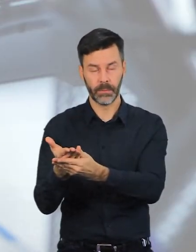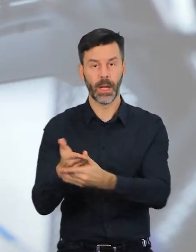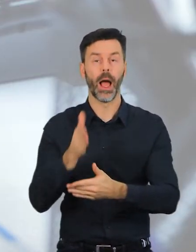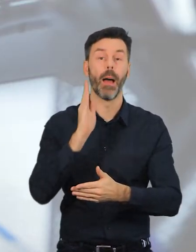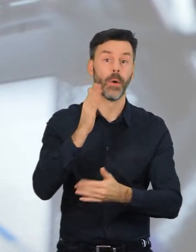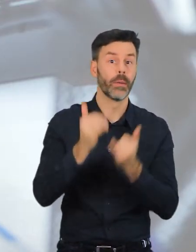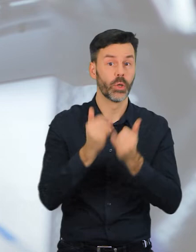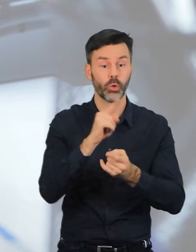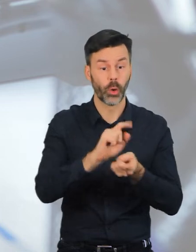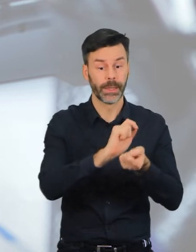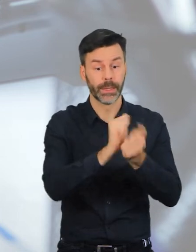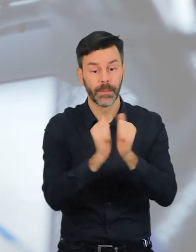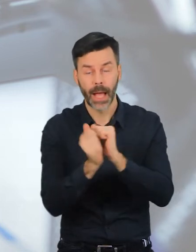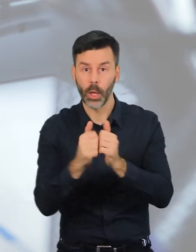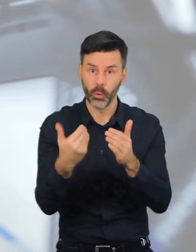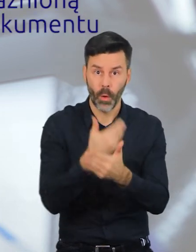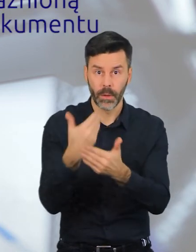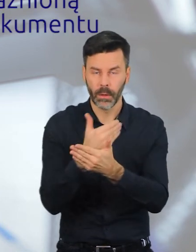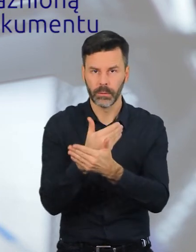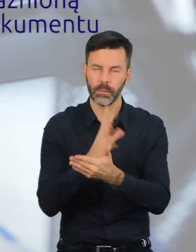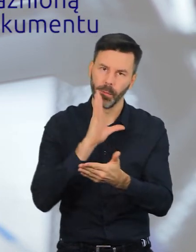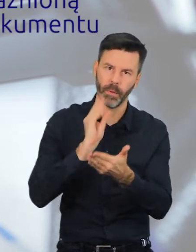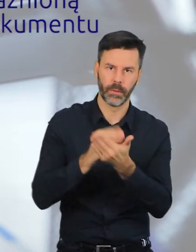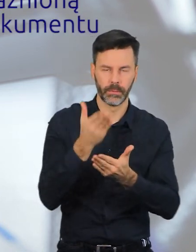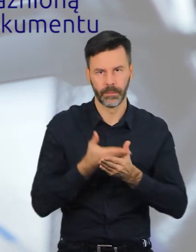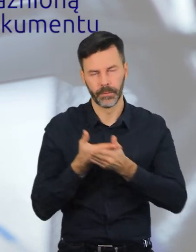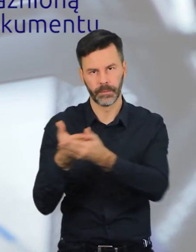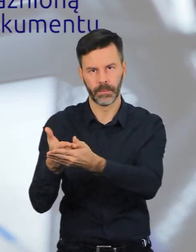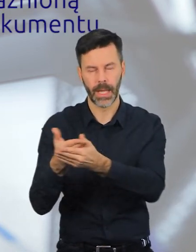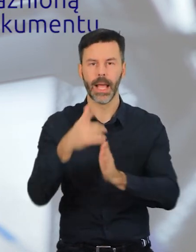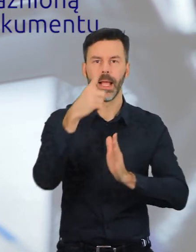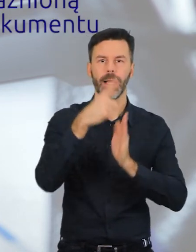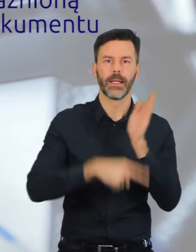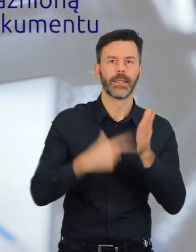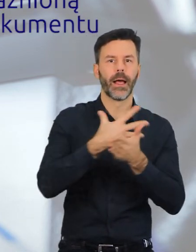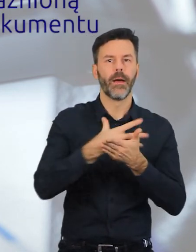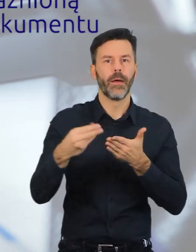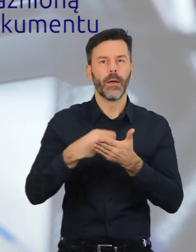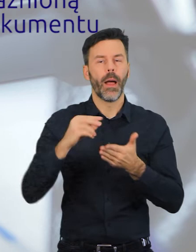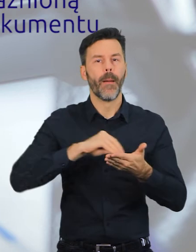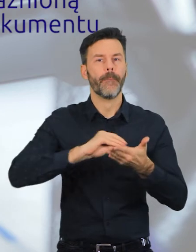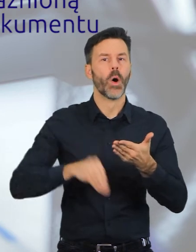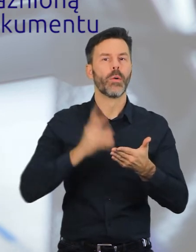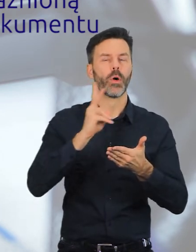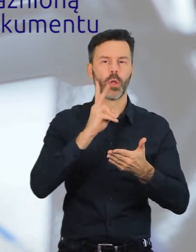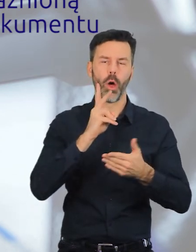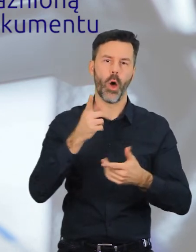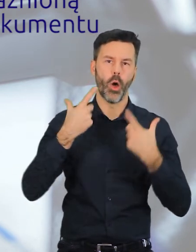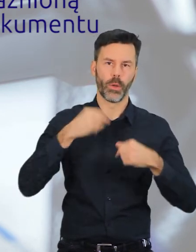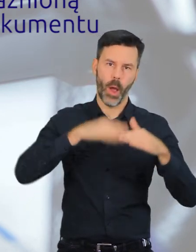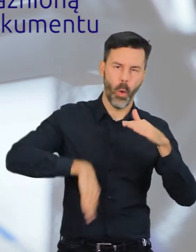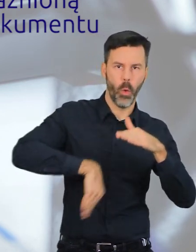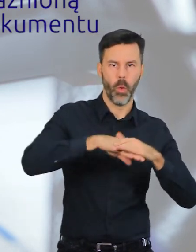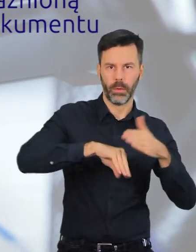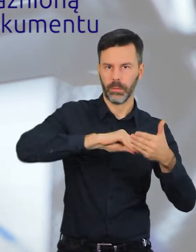zmiany i aktualizacje wyżej wymienionych dokumentów. Listy płac powinny być podpisane przez osobę upoważnioną w tym zakresie oraz opatrzone